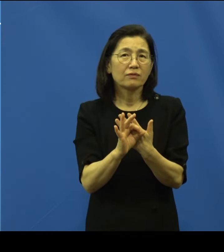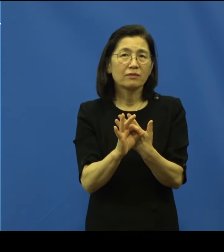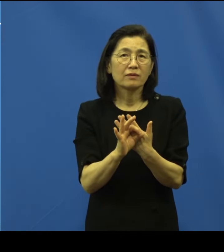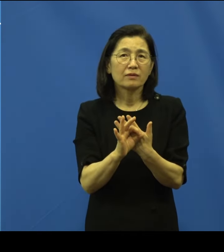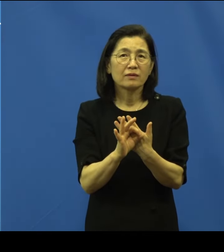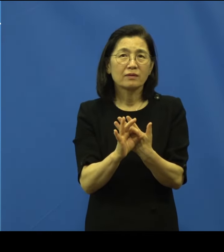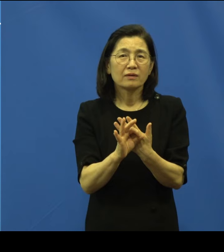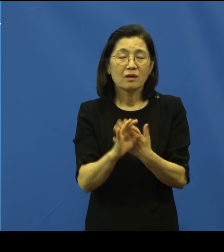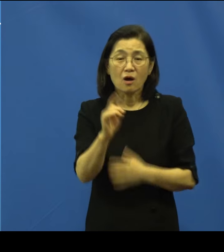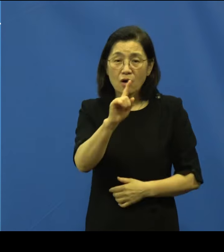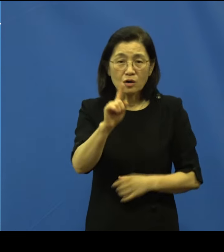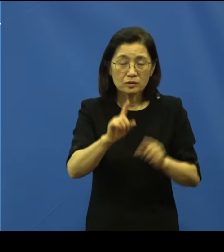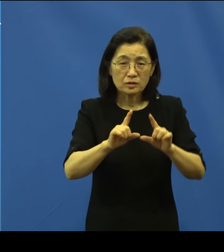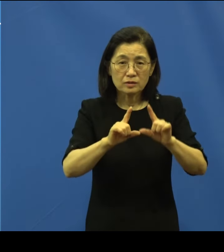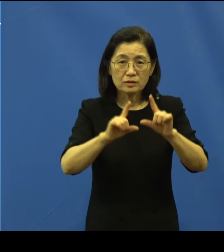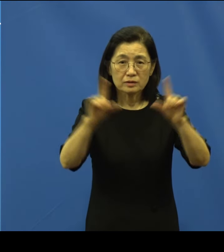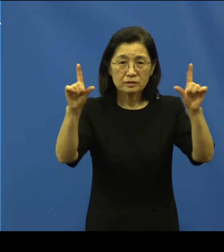어느 날 내 눈에 변화가 와요.